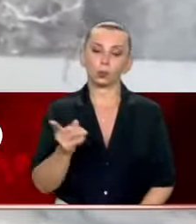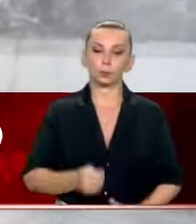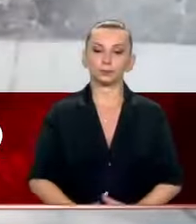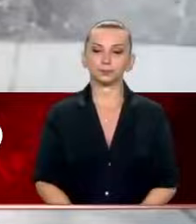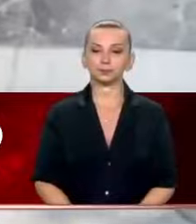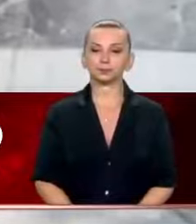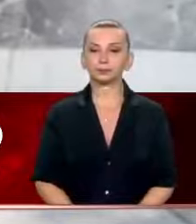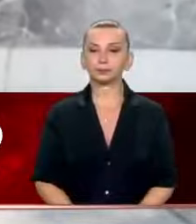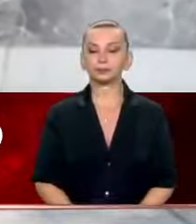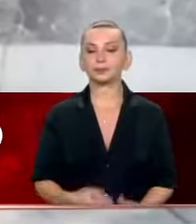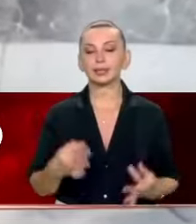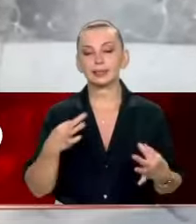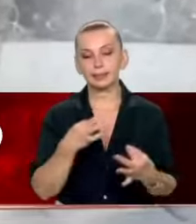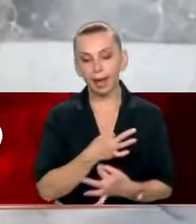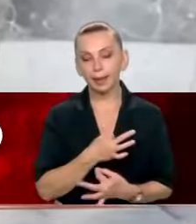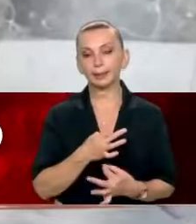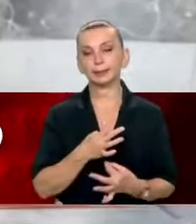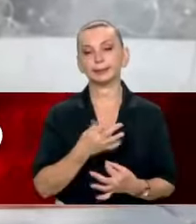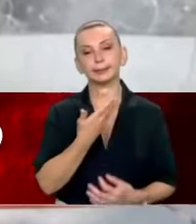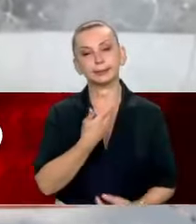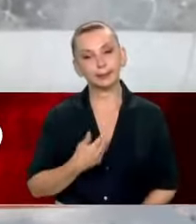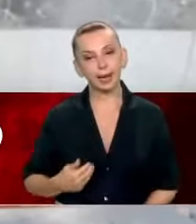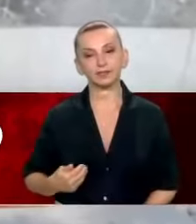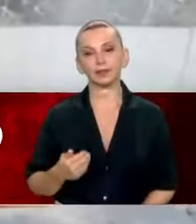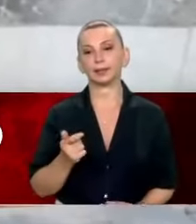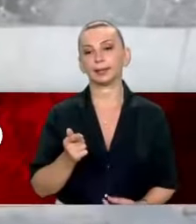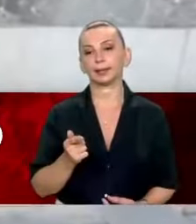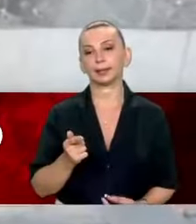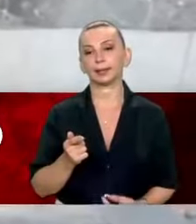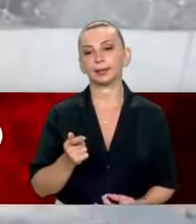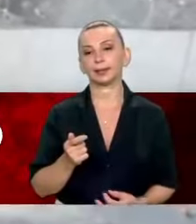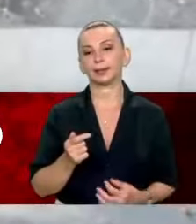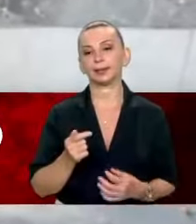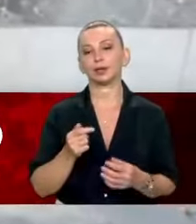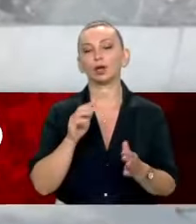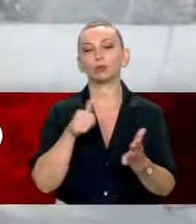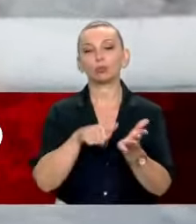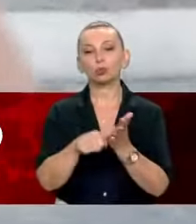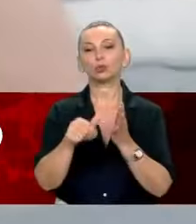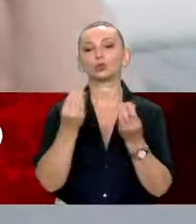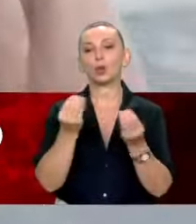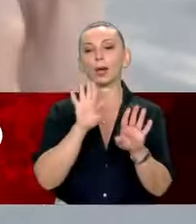zehir. Ama saygı, arkadan sevgi, her şeyi, her güzelliği açar.